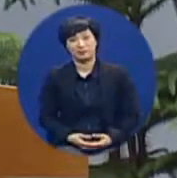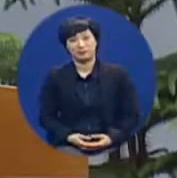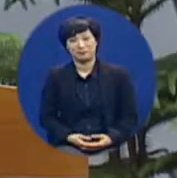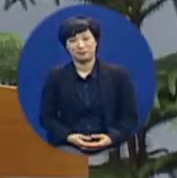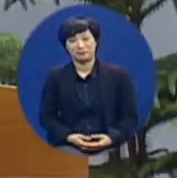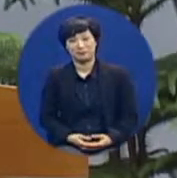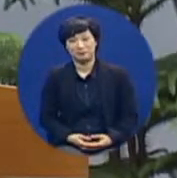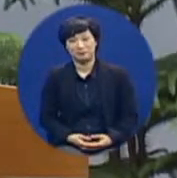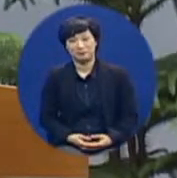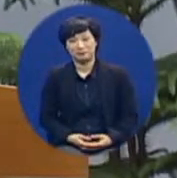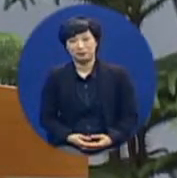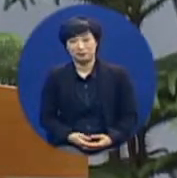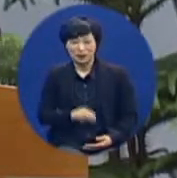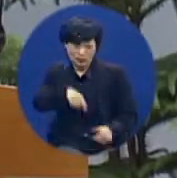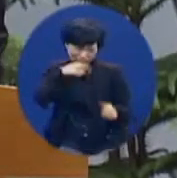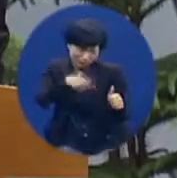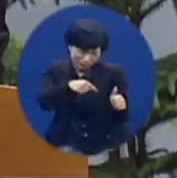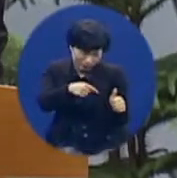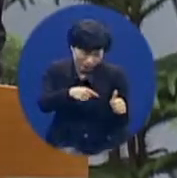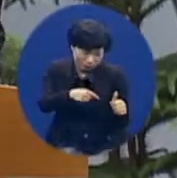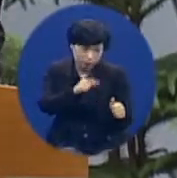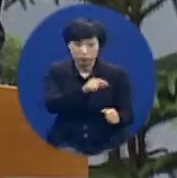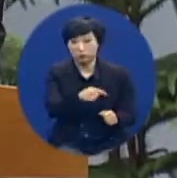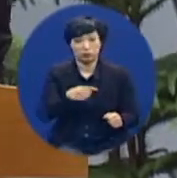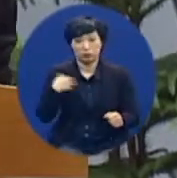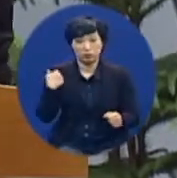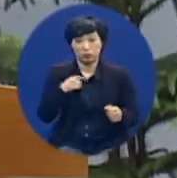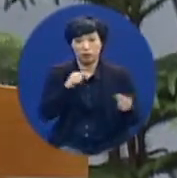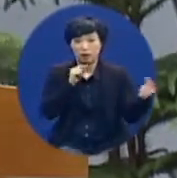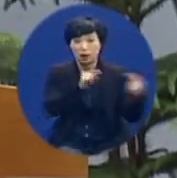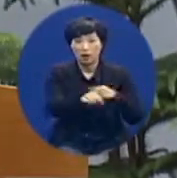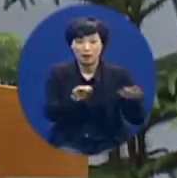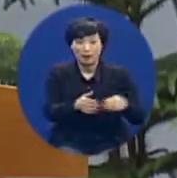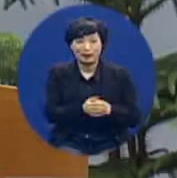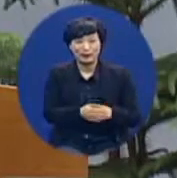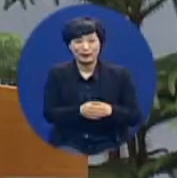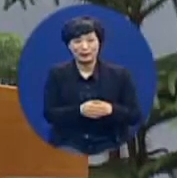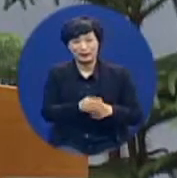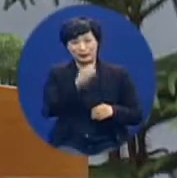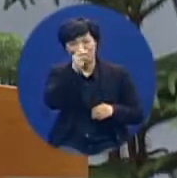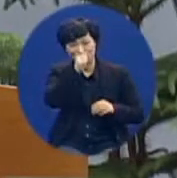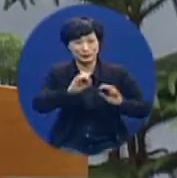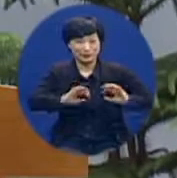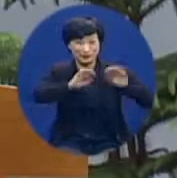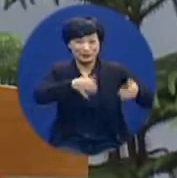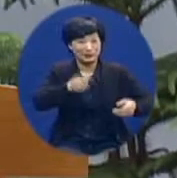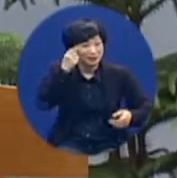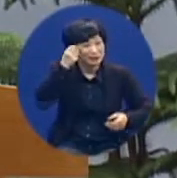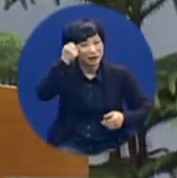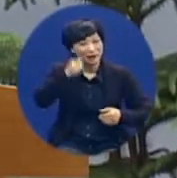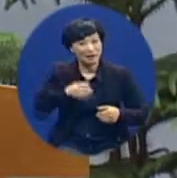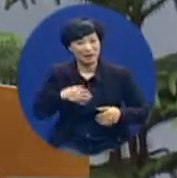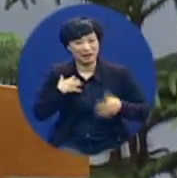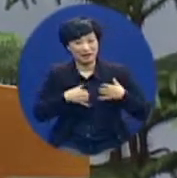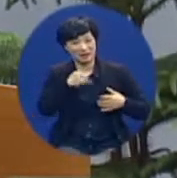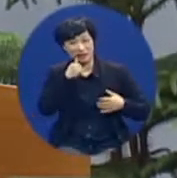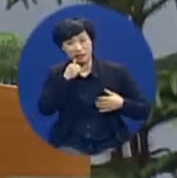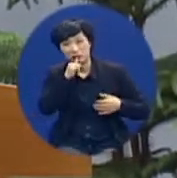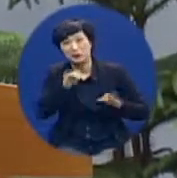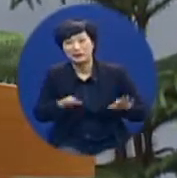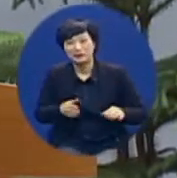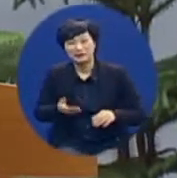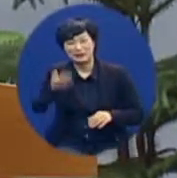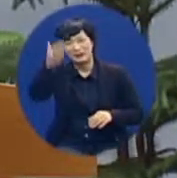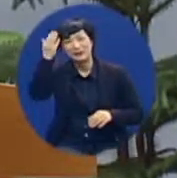몰라 아무리 일러 줘도 몰라이 좋은 세상 응 좋은 세상 그래서 옛날에 노래가